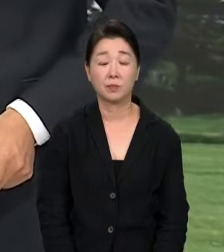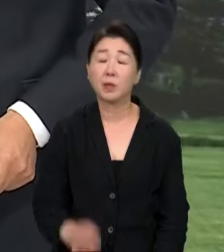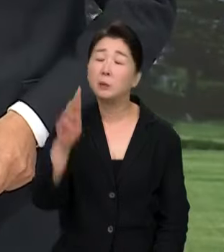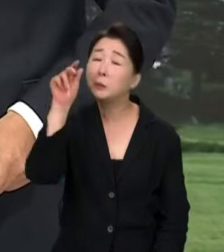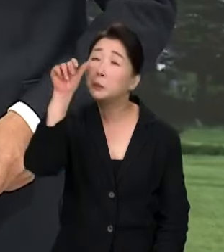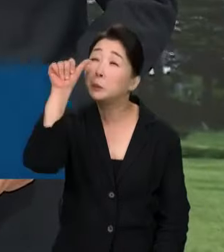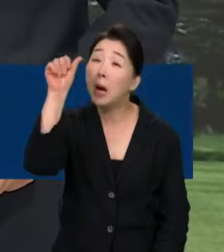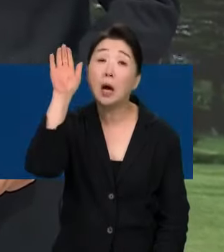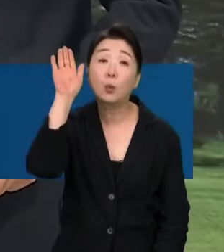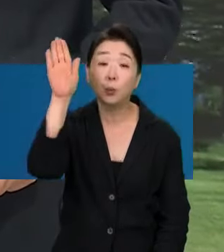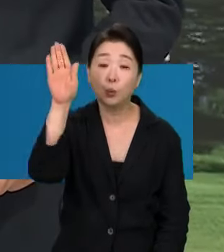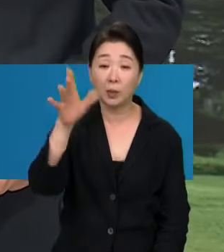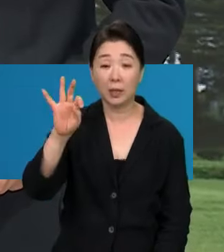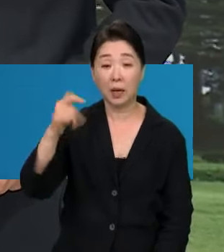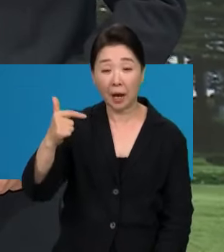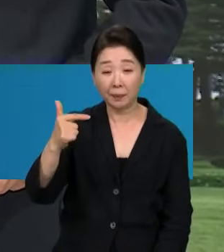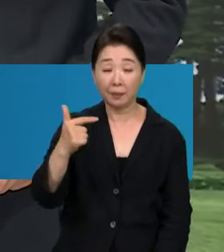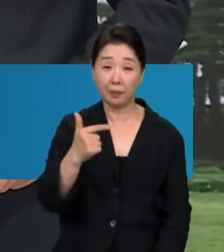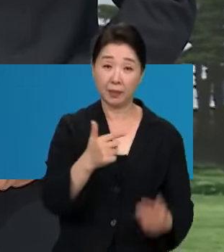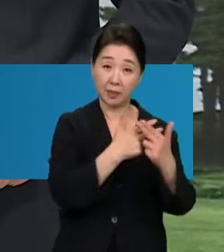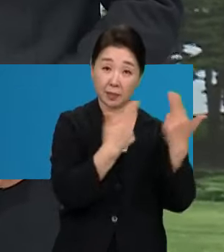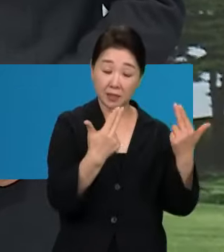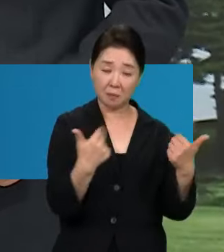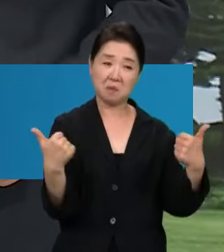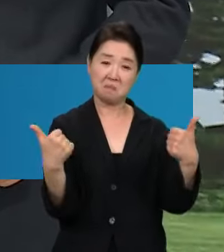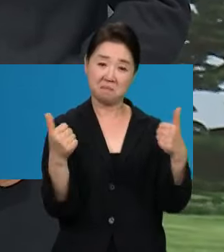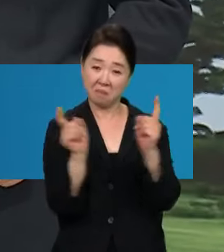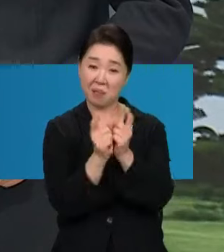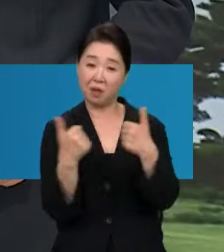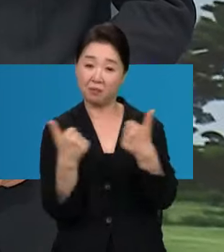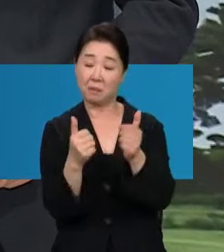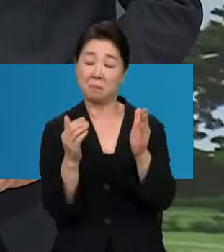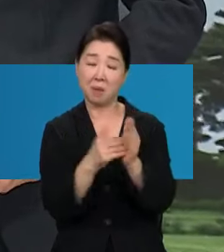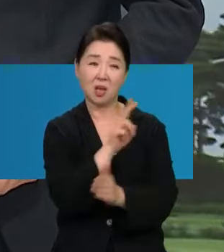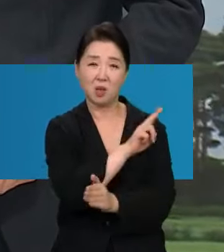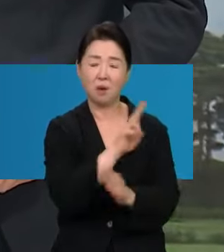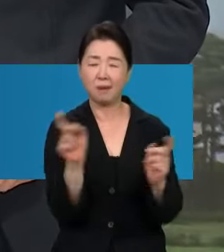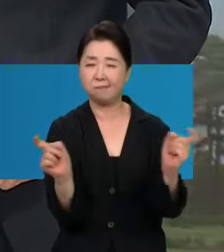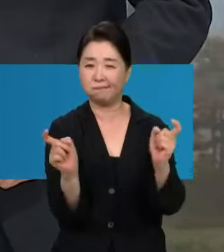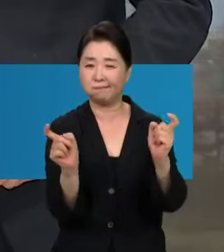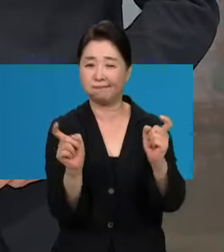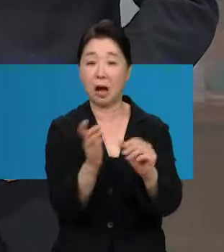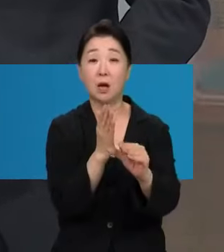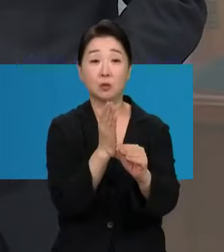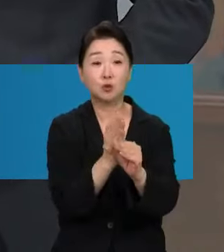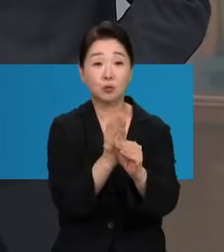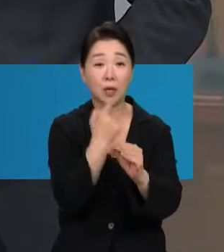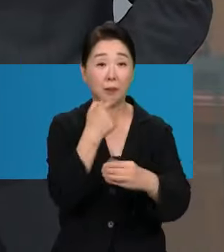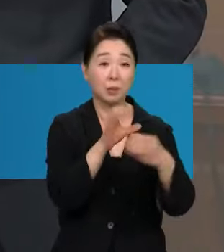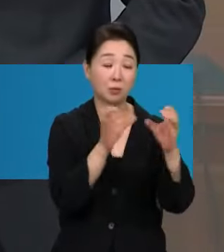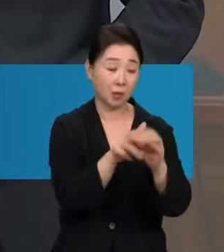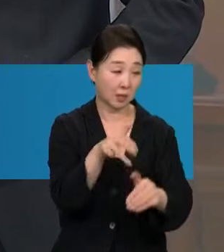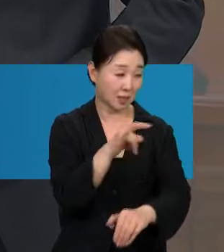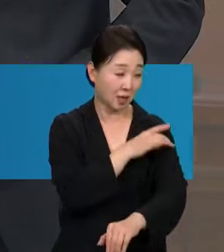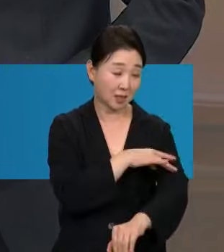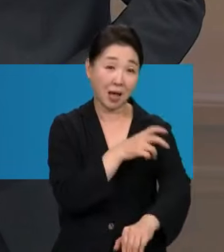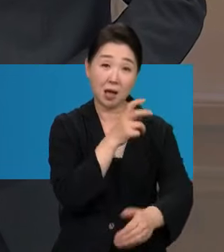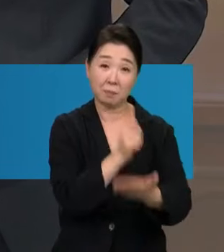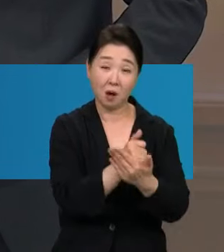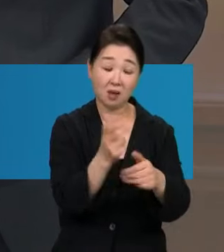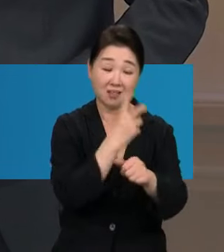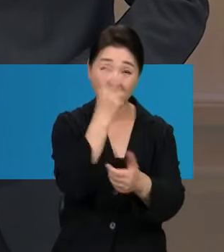닷새 뒤 있을 한동훈 대표와 이재명 대표의 회담을 놓고 여야가 신경전을 벌이고 있습니다. 민주당은 최상병 특검법을